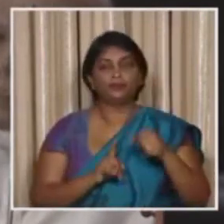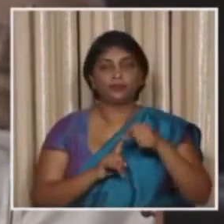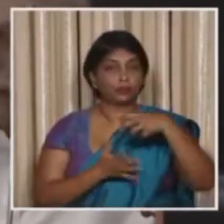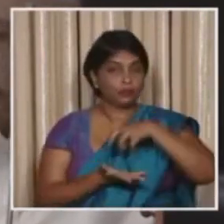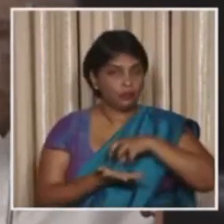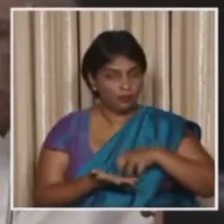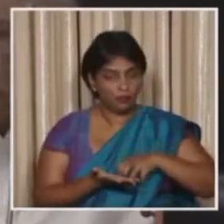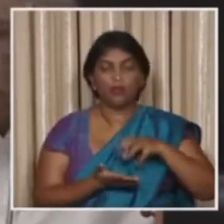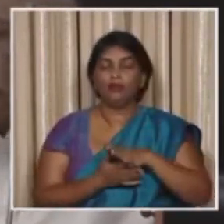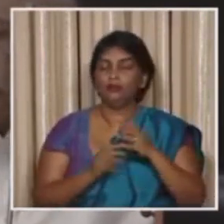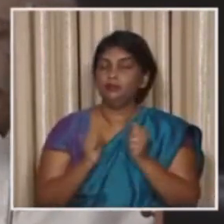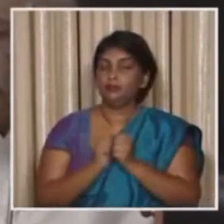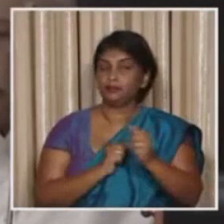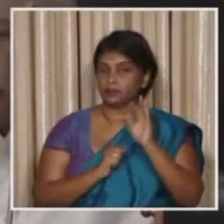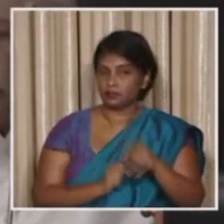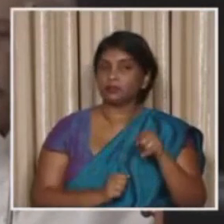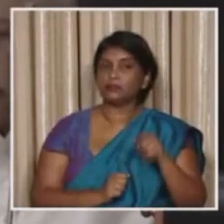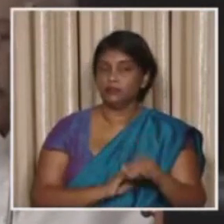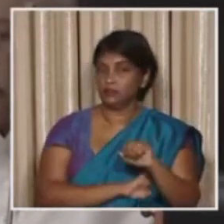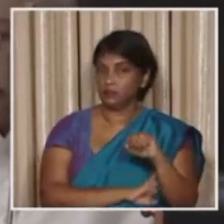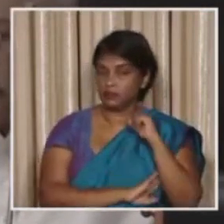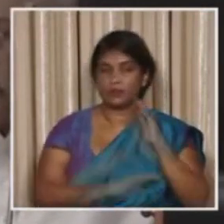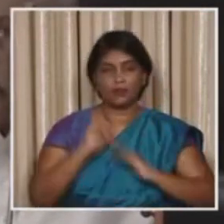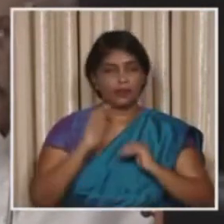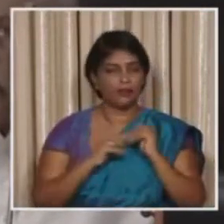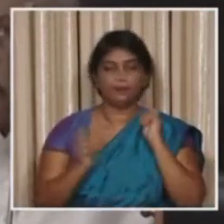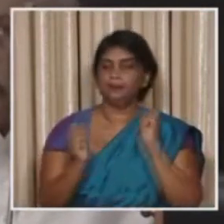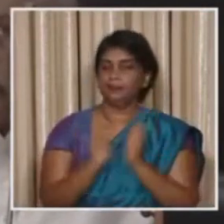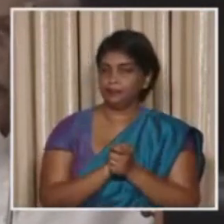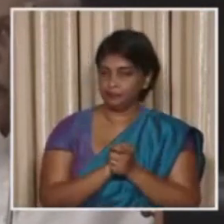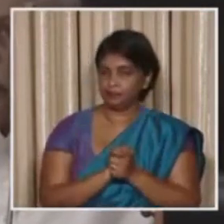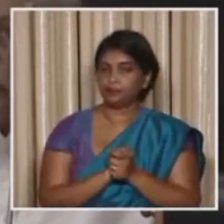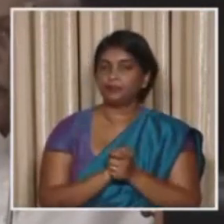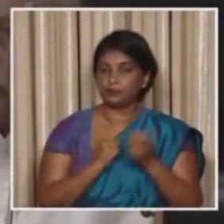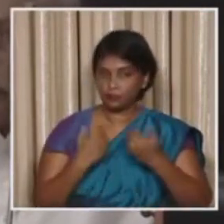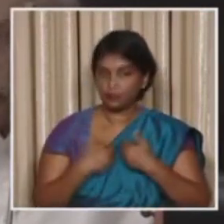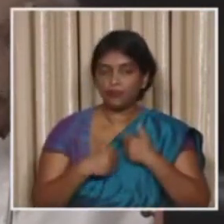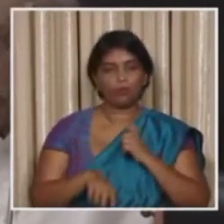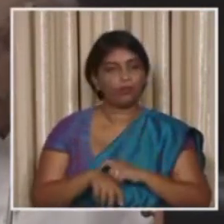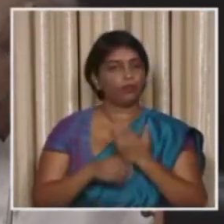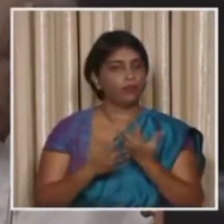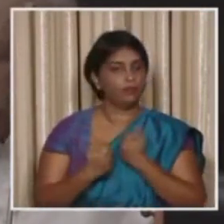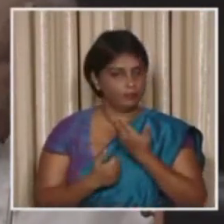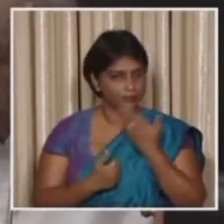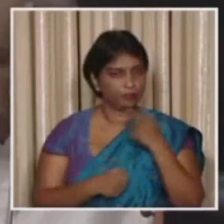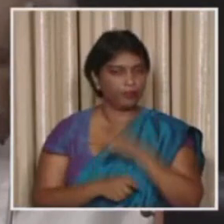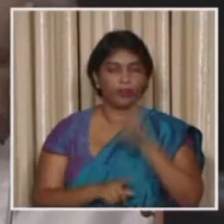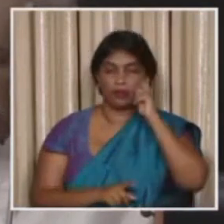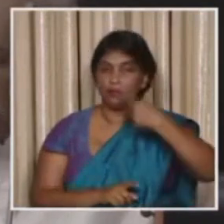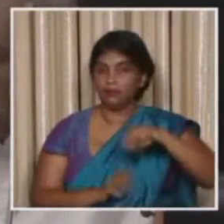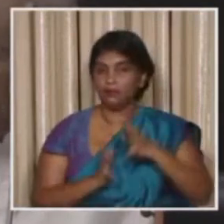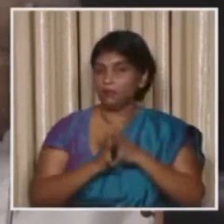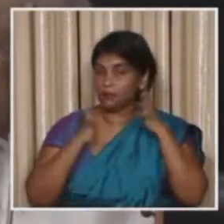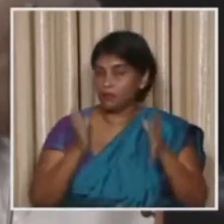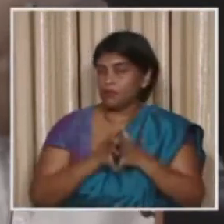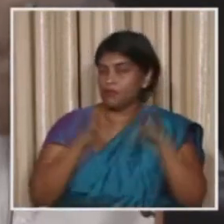සභා පද්ධතියක් ගොඩනැගීම තුළ ප්‍රබල ක්‍රම වෙනසක් ඇති කරලීම සඳහා අපට අවස්ථාව සැලසෙනවා. ජනතාව